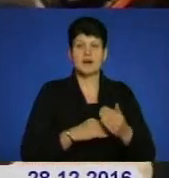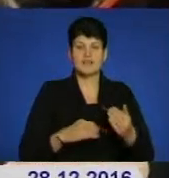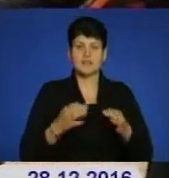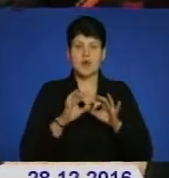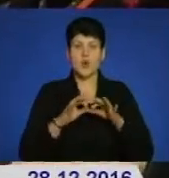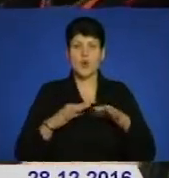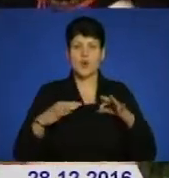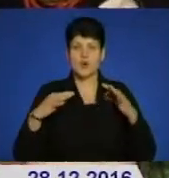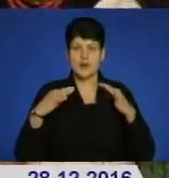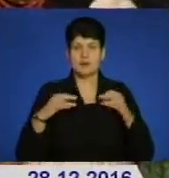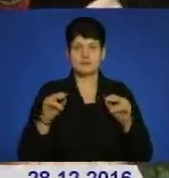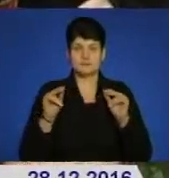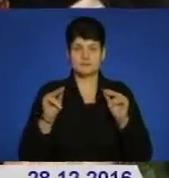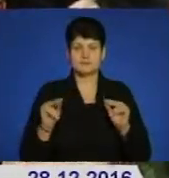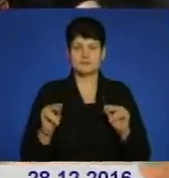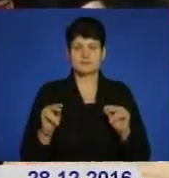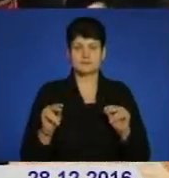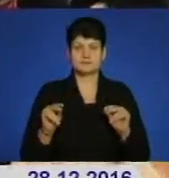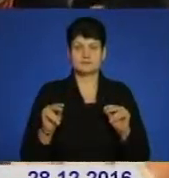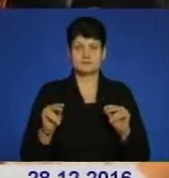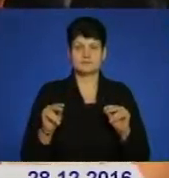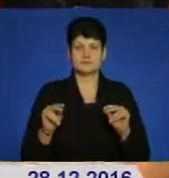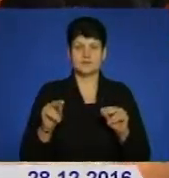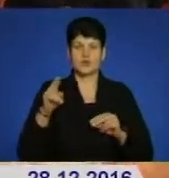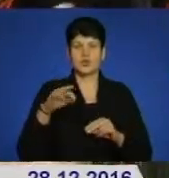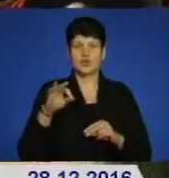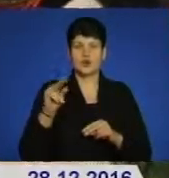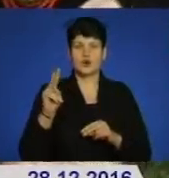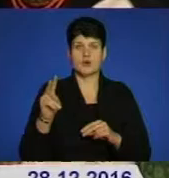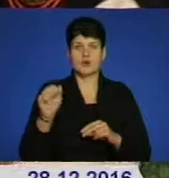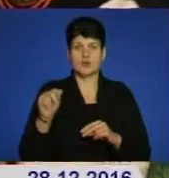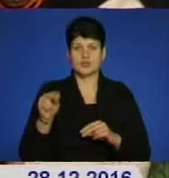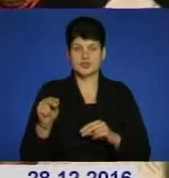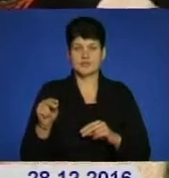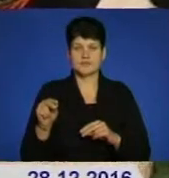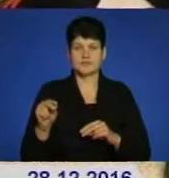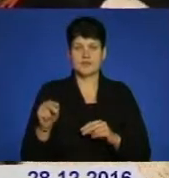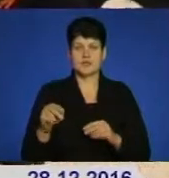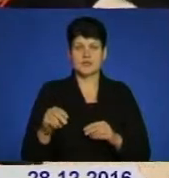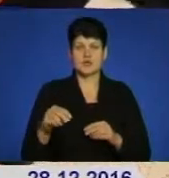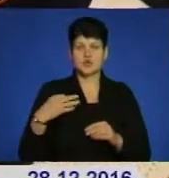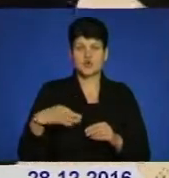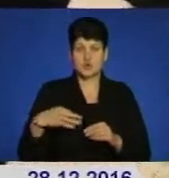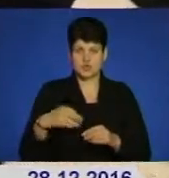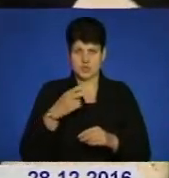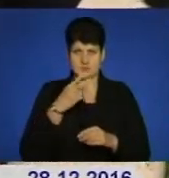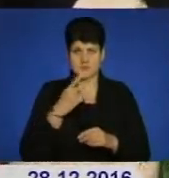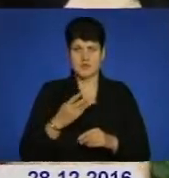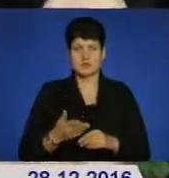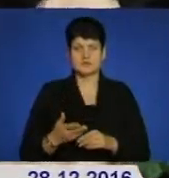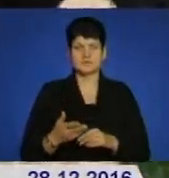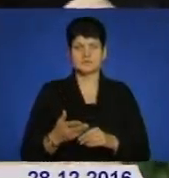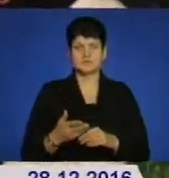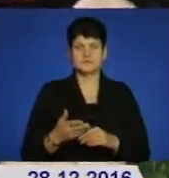коралі правдиві, дукач, це полтавський, сорочка, бачите, така,